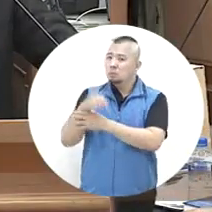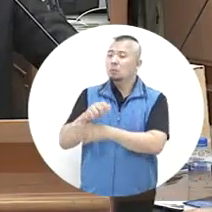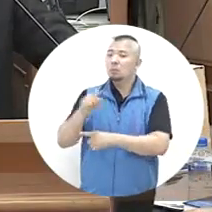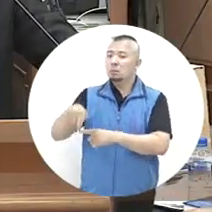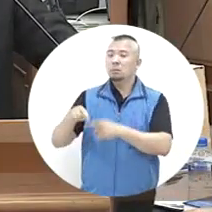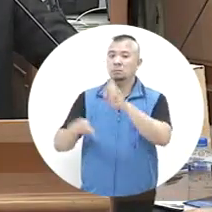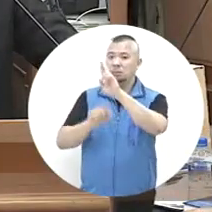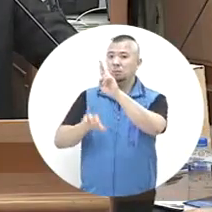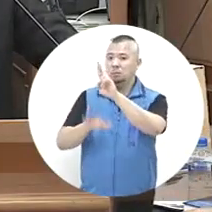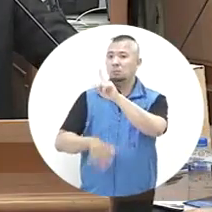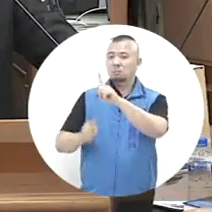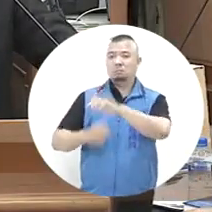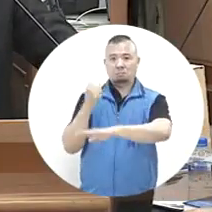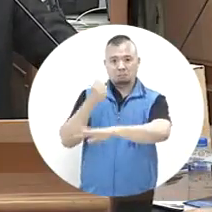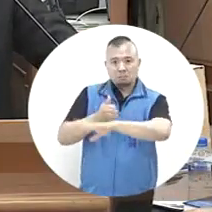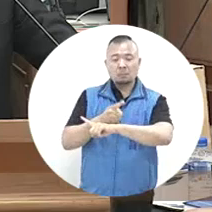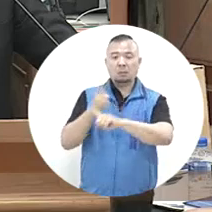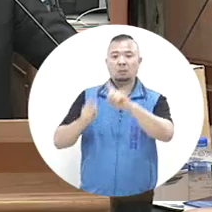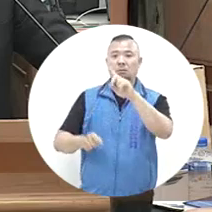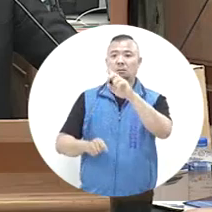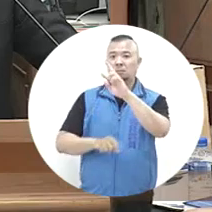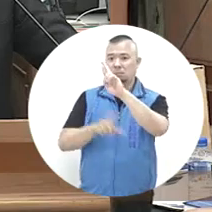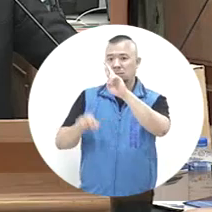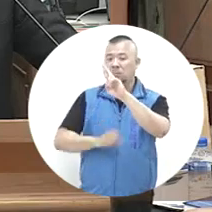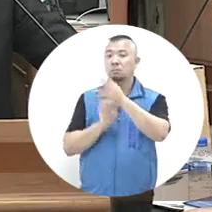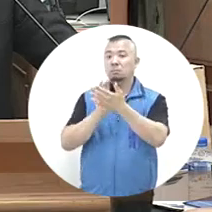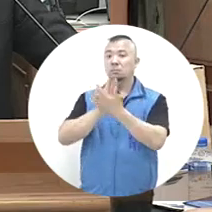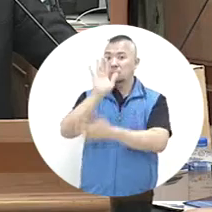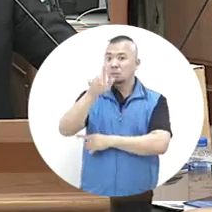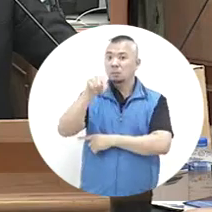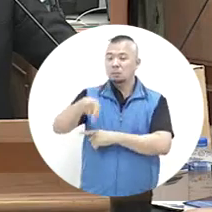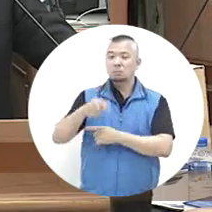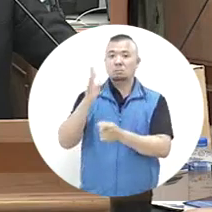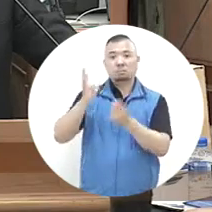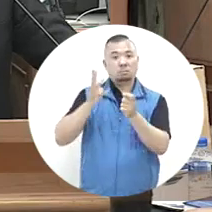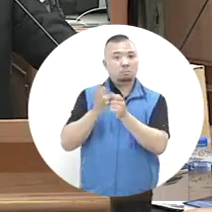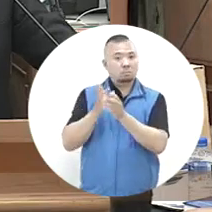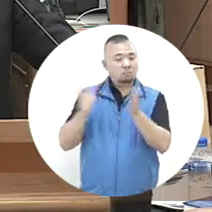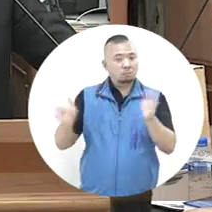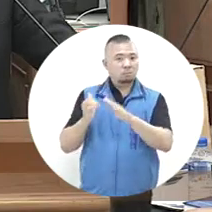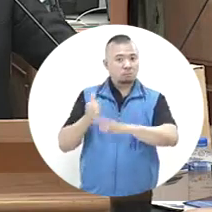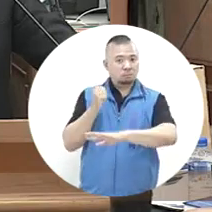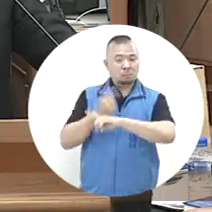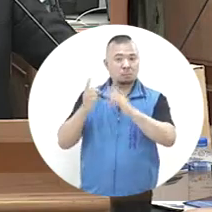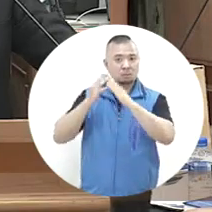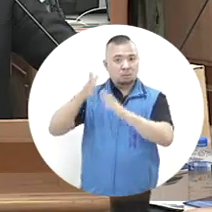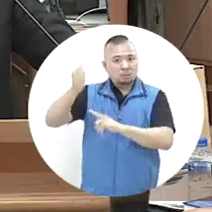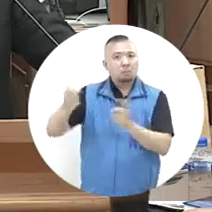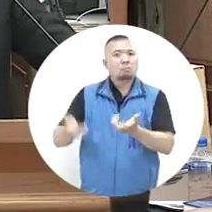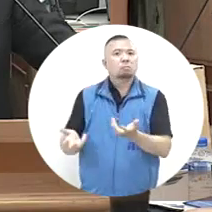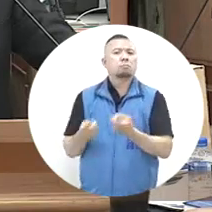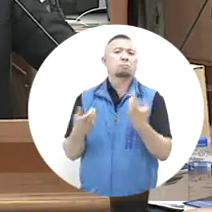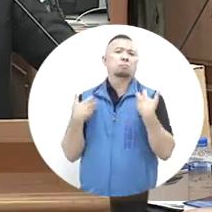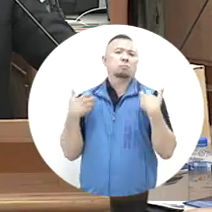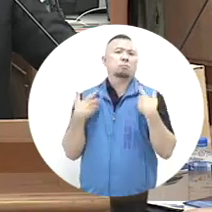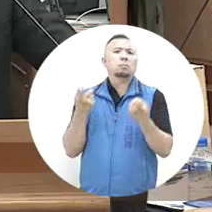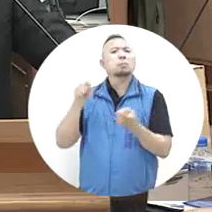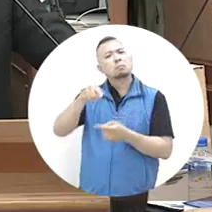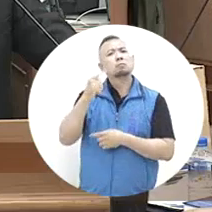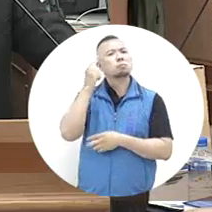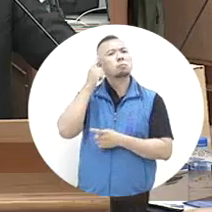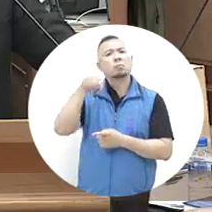市长，年后继续当市长，做好做满4年，你就处理市长的事就好，因为你认为核废料不是你的